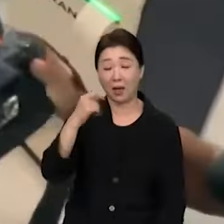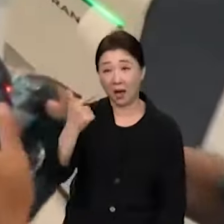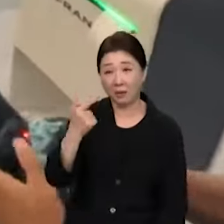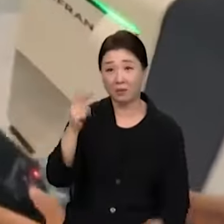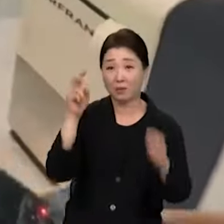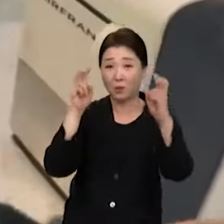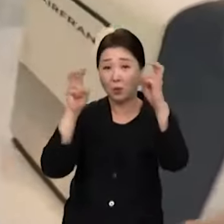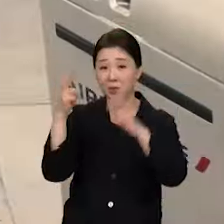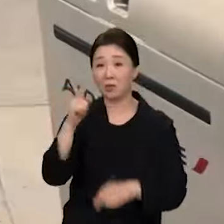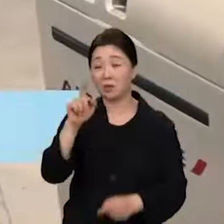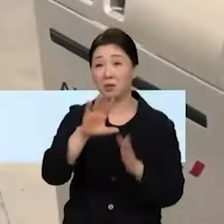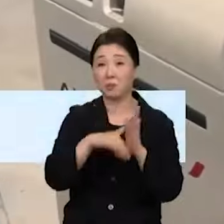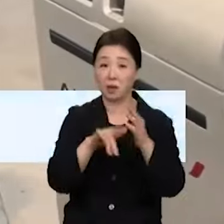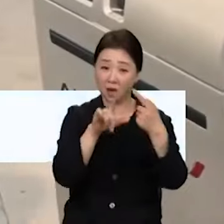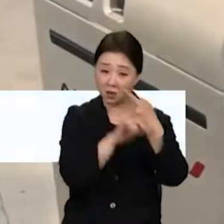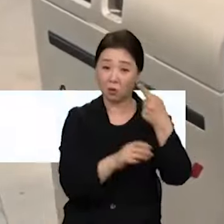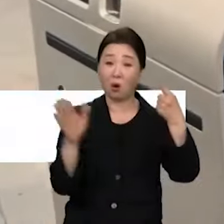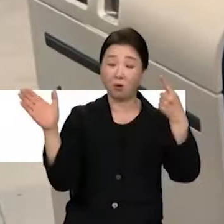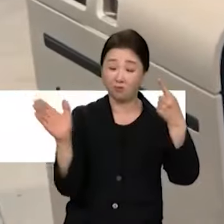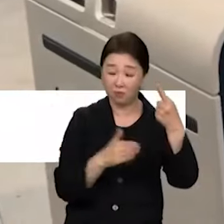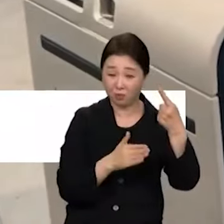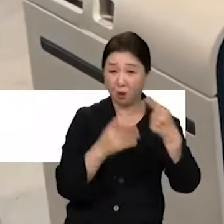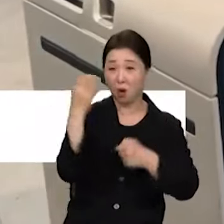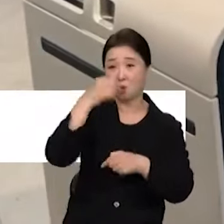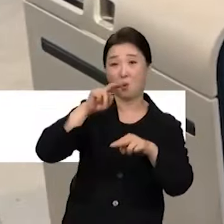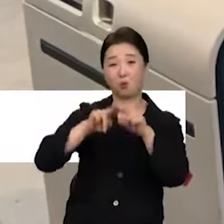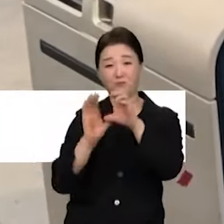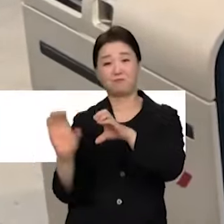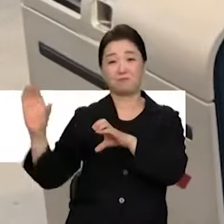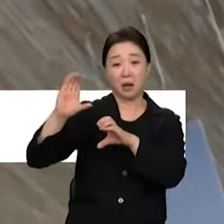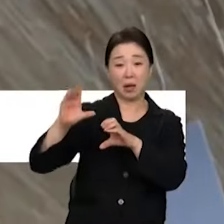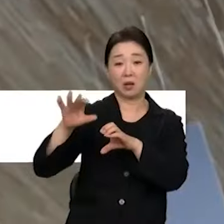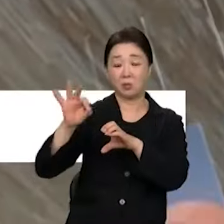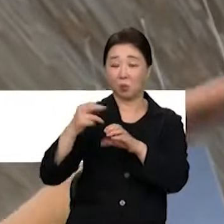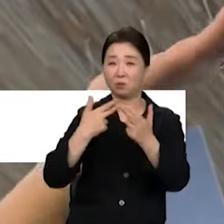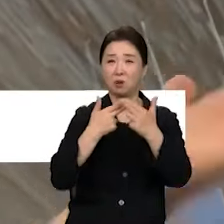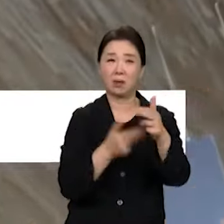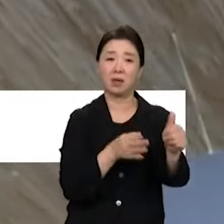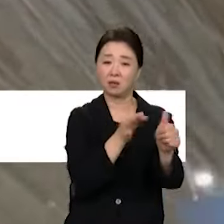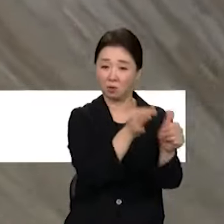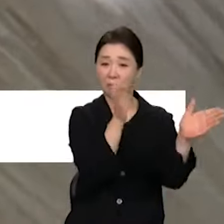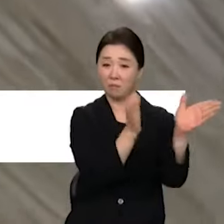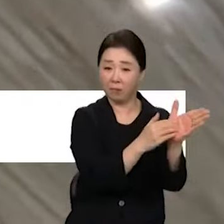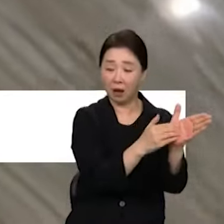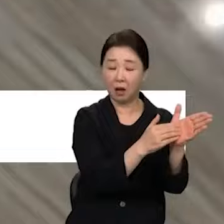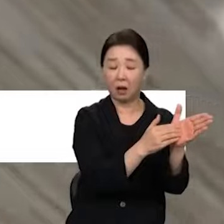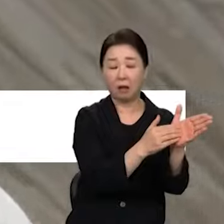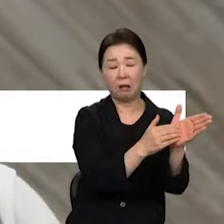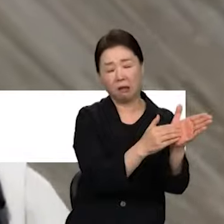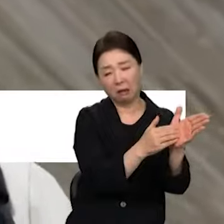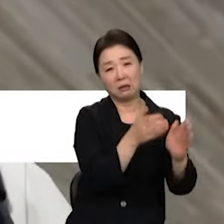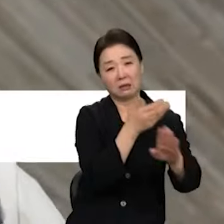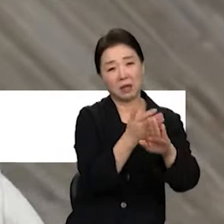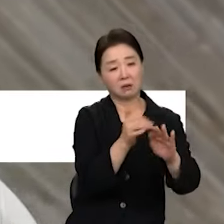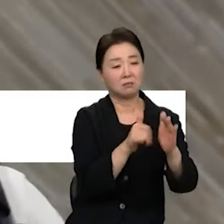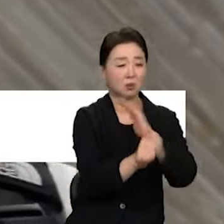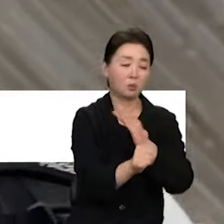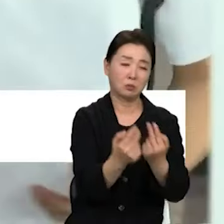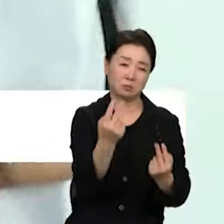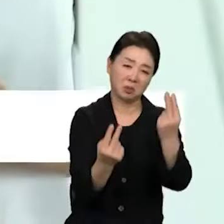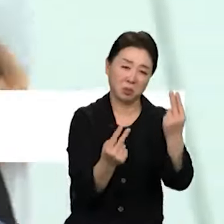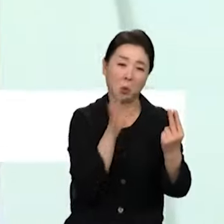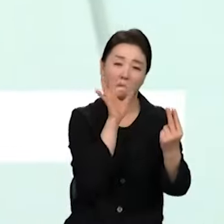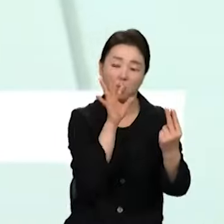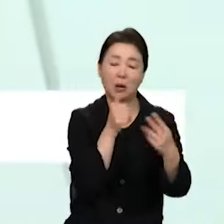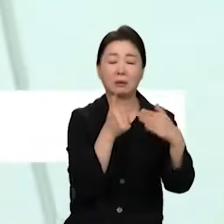소속팀이 2021년 1월부터 비즈니스석으로 업그레이드할 수 있는 비용을 협회에 지원해왔지만 형평성 문제가 거론되면서